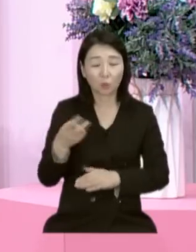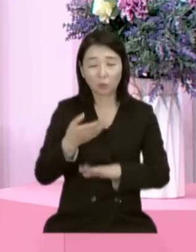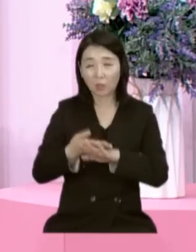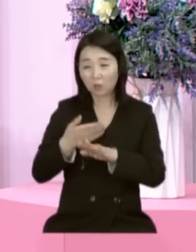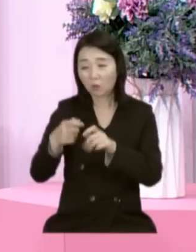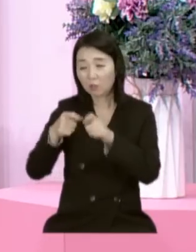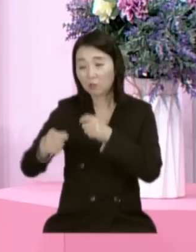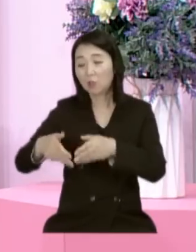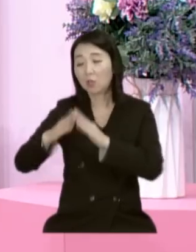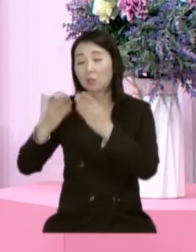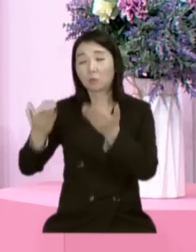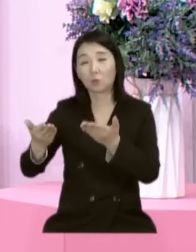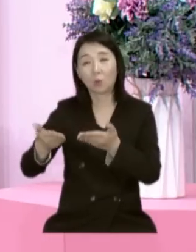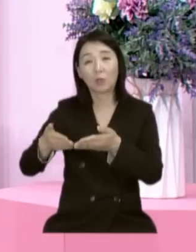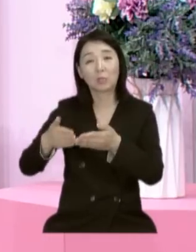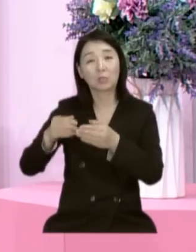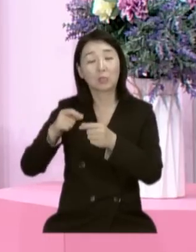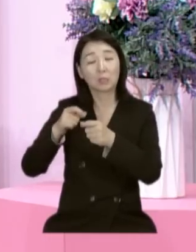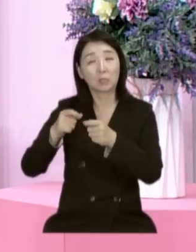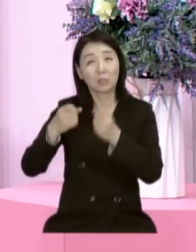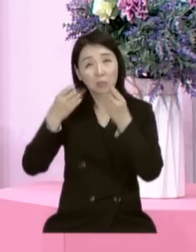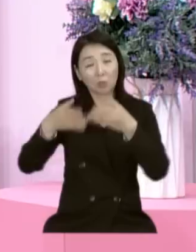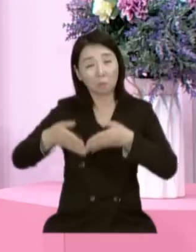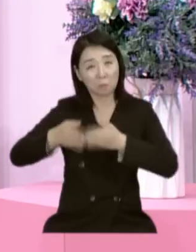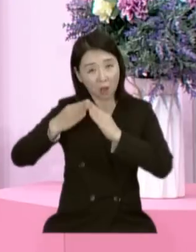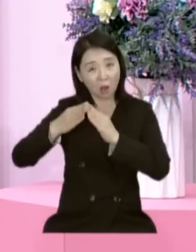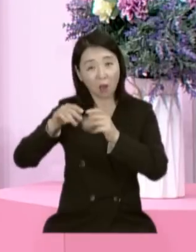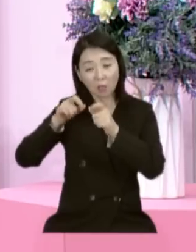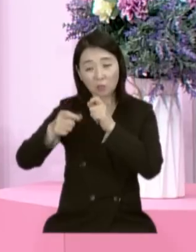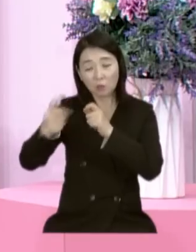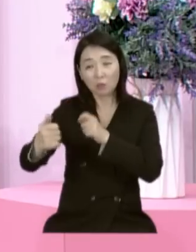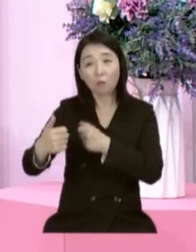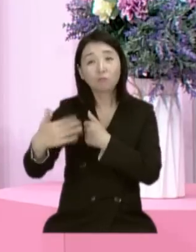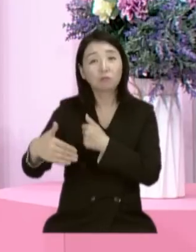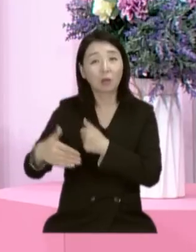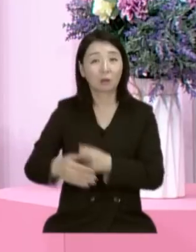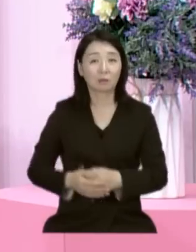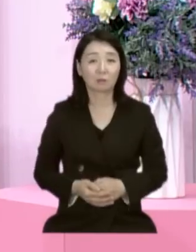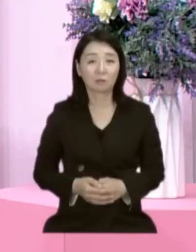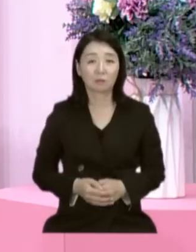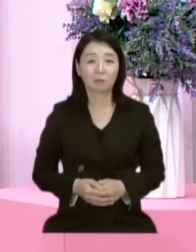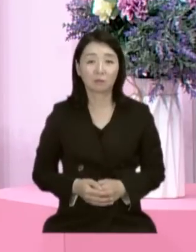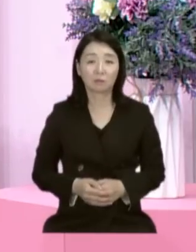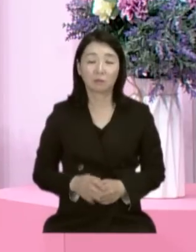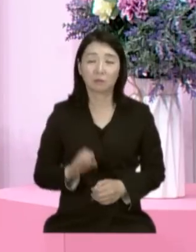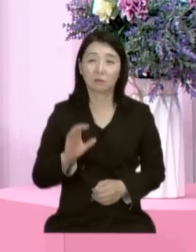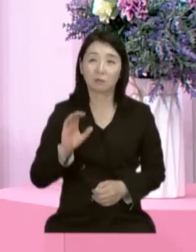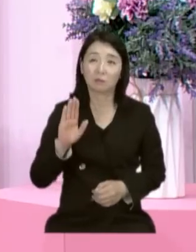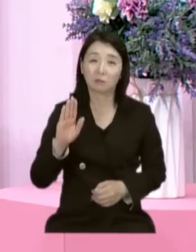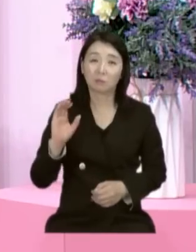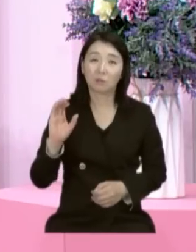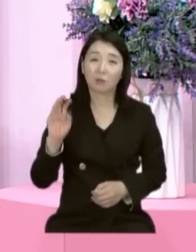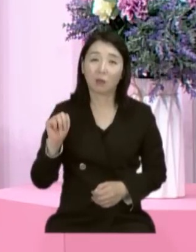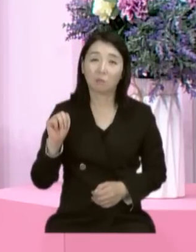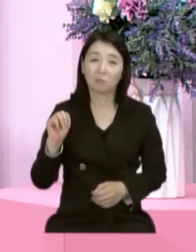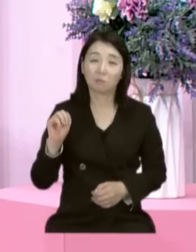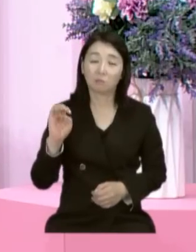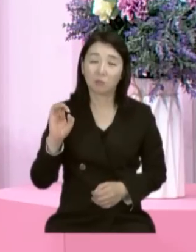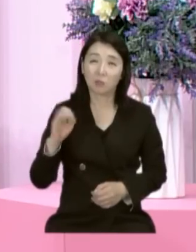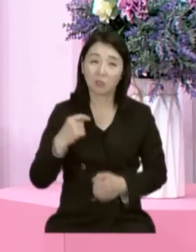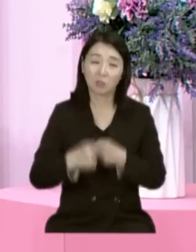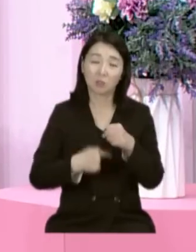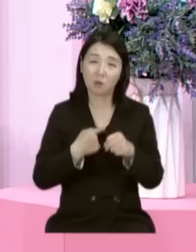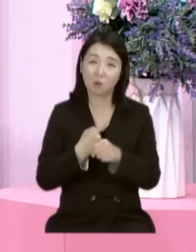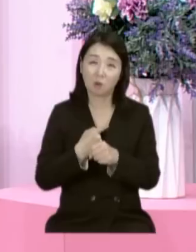줄 때니까 창립 지혜장을 접하고 하라는 거예요. 예. 그래서 CBMC 1년 차에